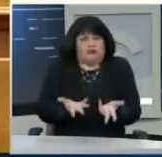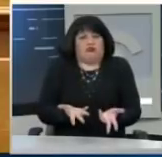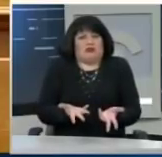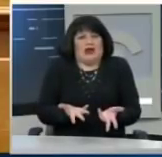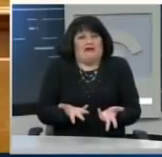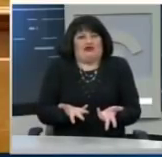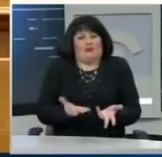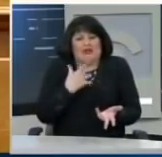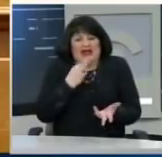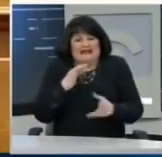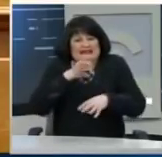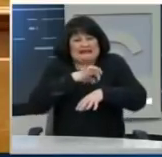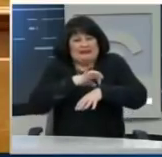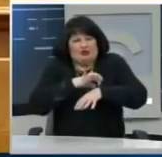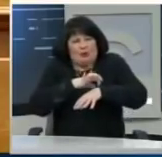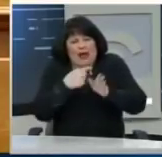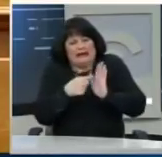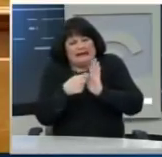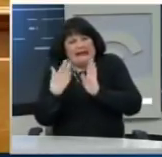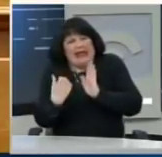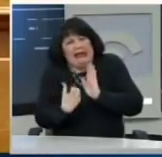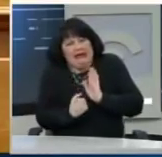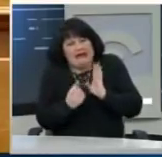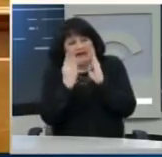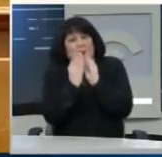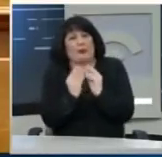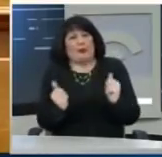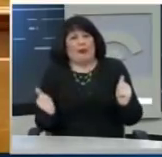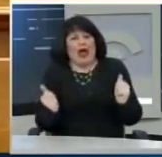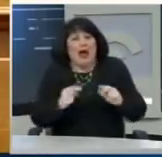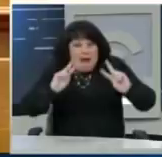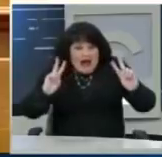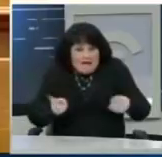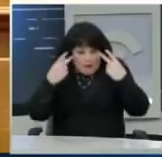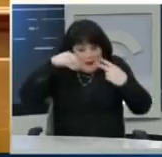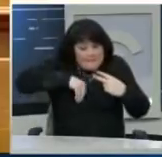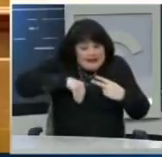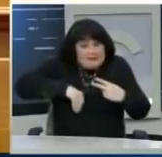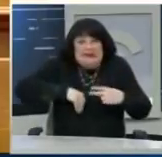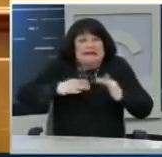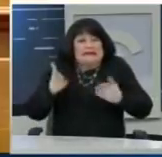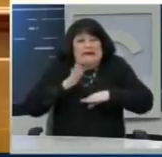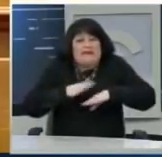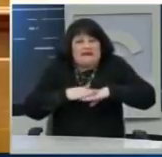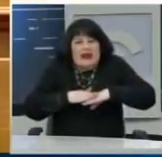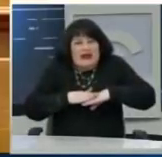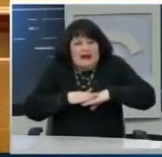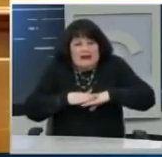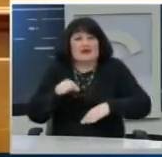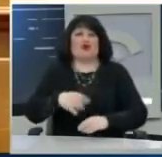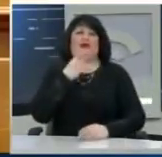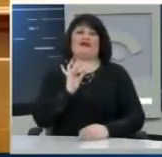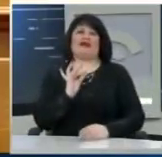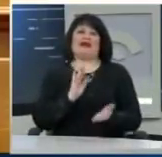συμπτώματος. Και σήμερα λοιπόν έχουμε καθήκον να δώσουμε την ευκαιρία στους λαούς μας να κλείσουν οριστικά αυτό